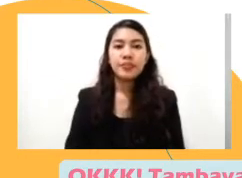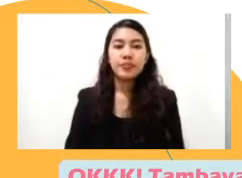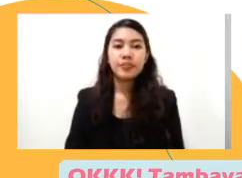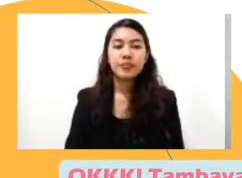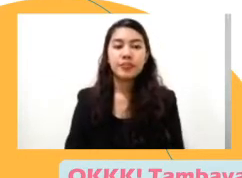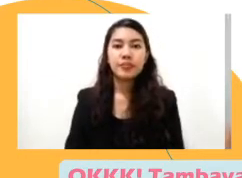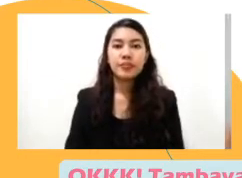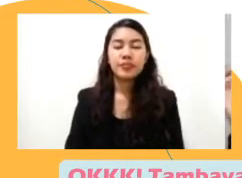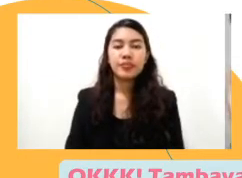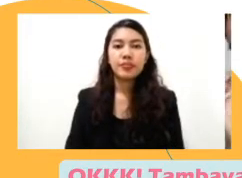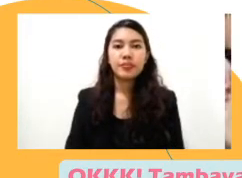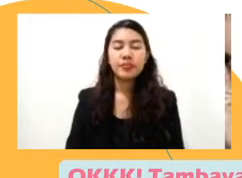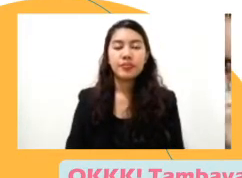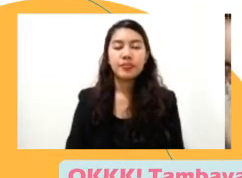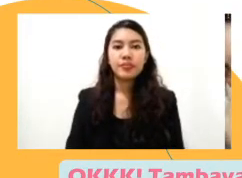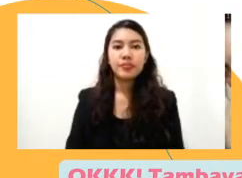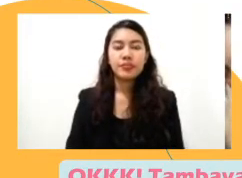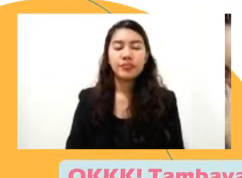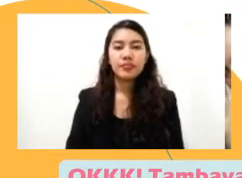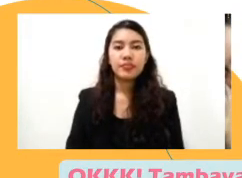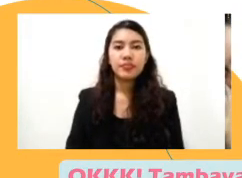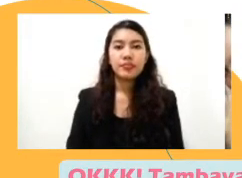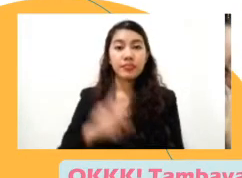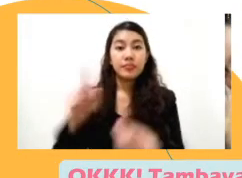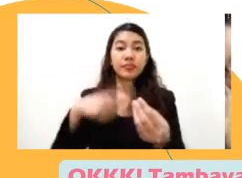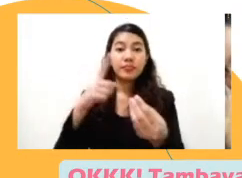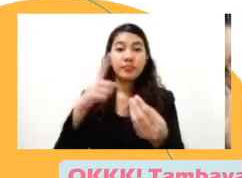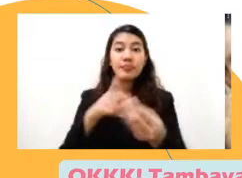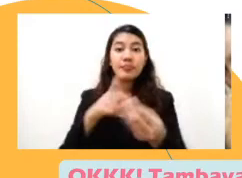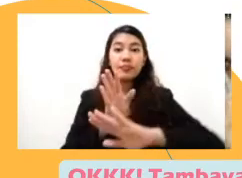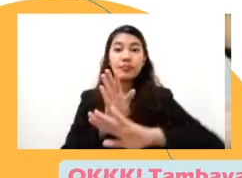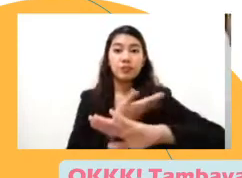nga, ang mga kanta ay nakakapag